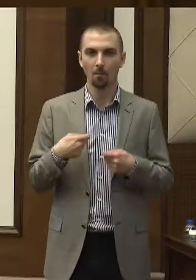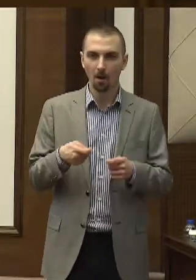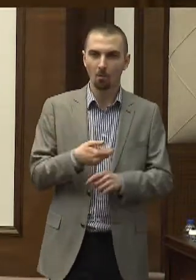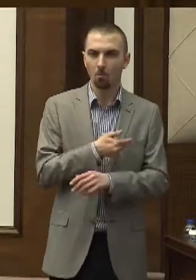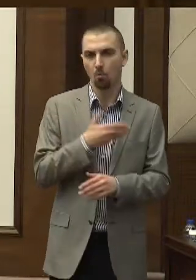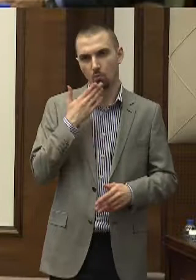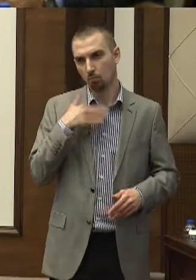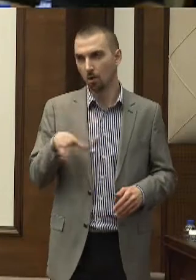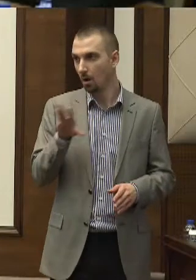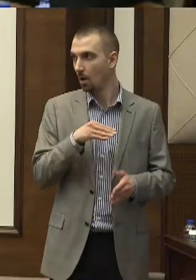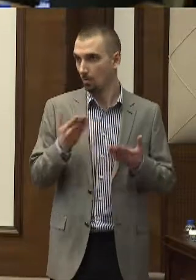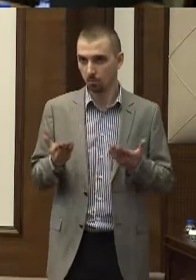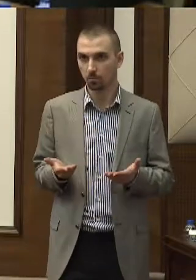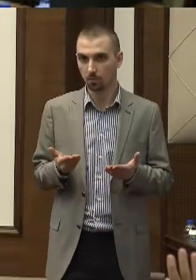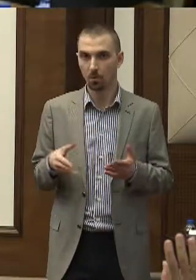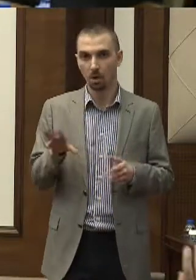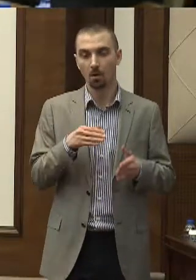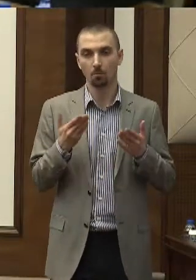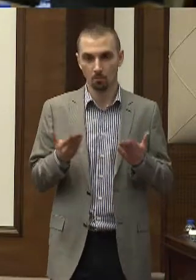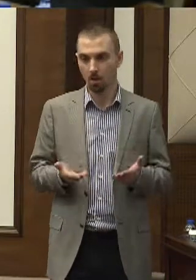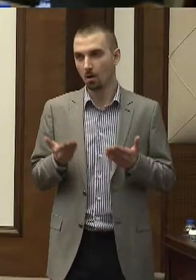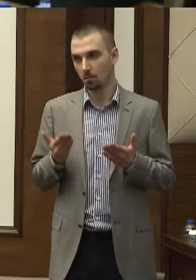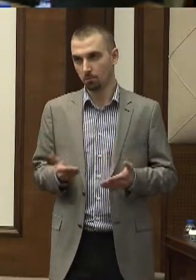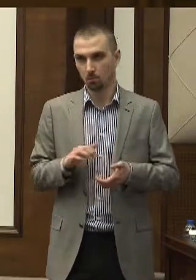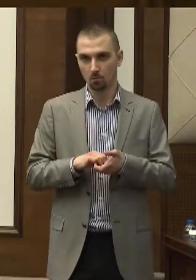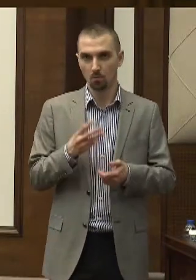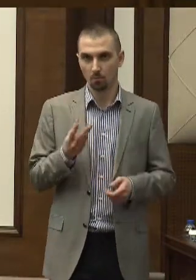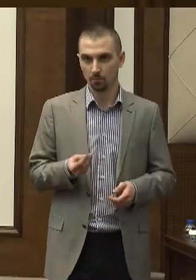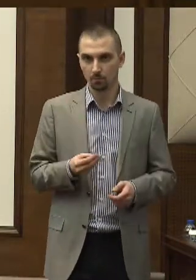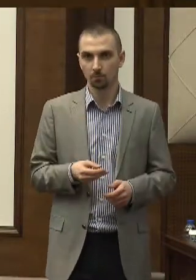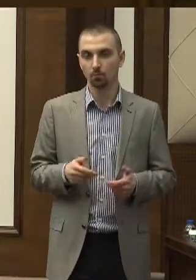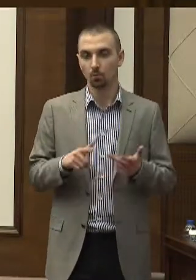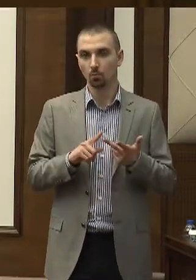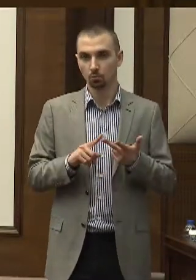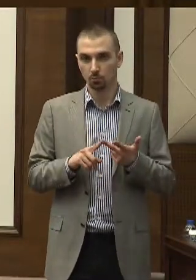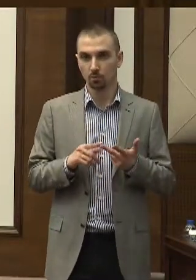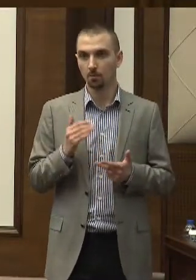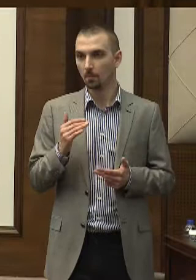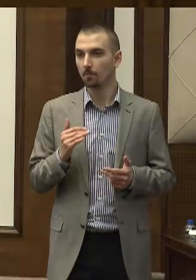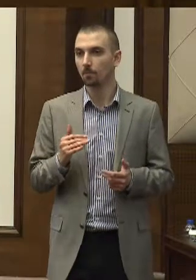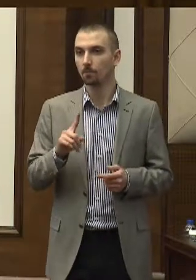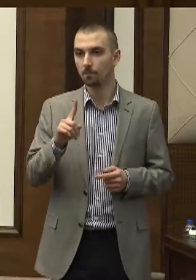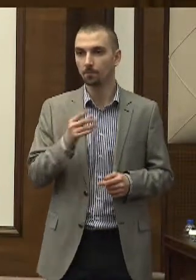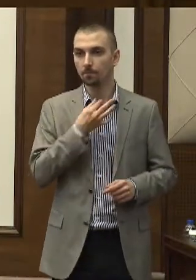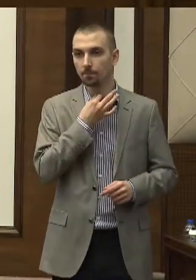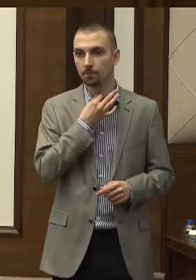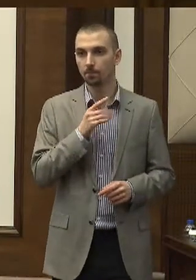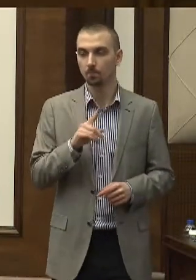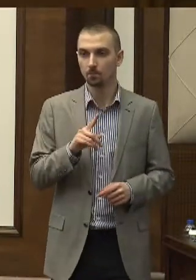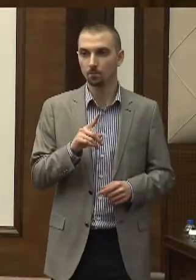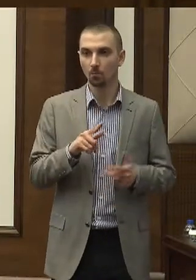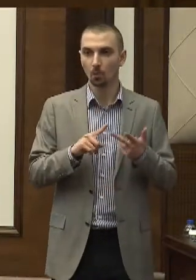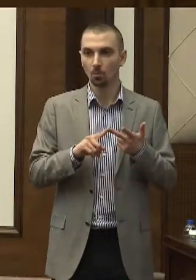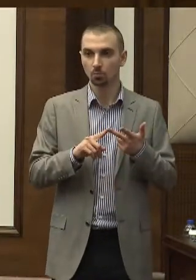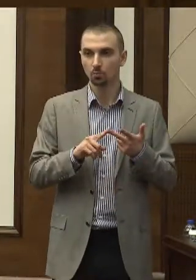oylarınıza sunuyorum. Kabul edenler, etmeyenler oy birliğiyle kabul edilmiştir. Teşekkür ederim. Gündemimizin 3. maddesi. Başkanım, geçmeden burada bir